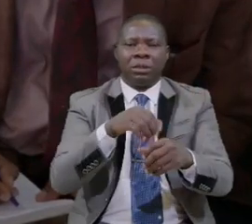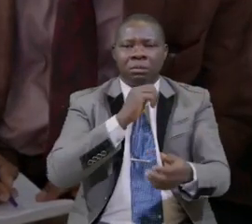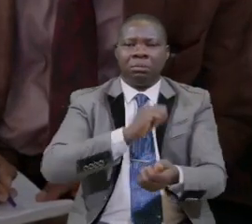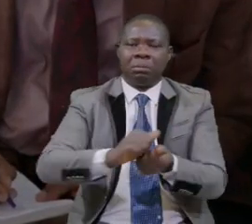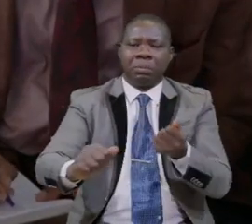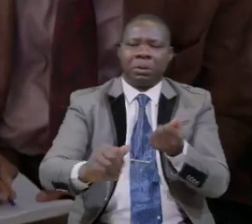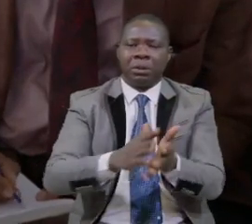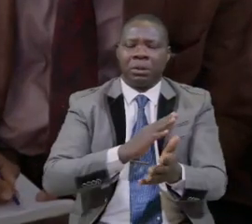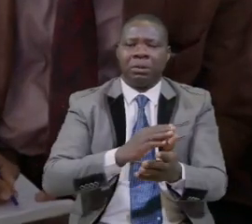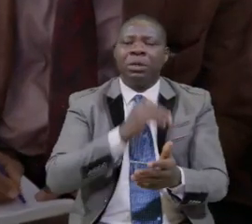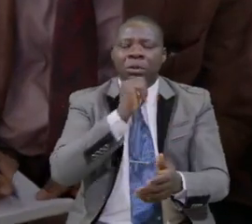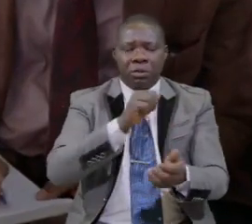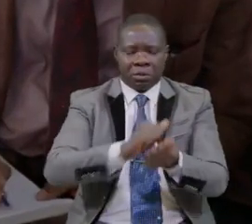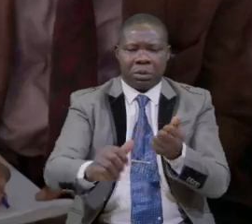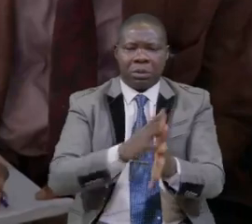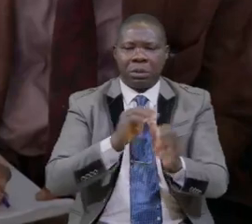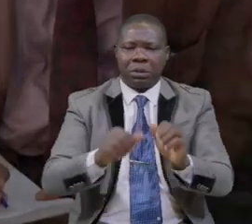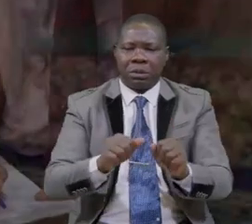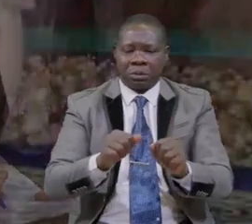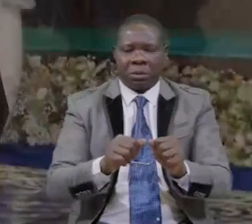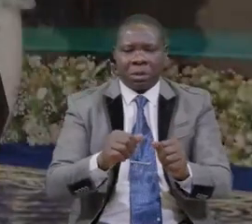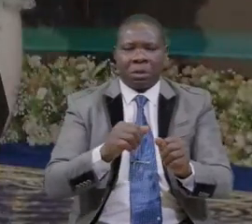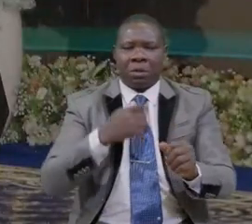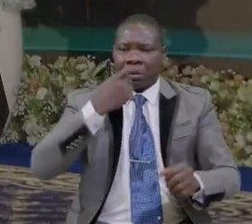La démonstration